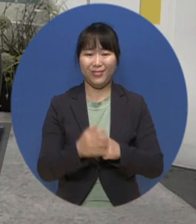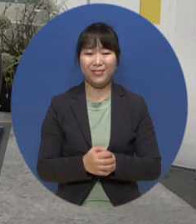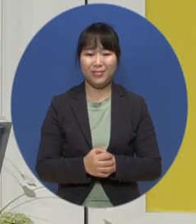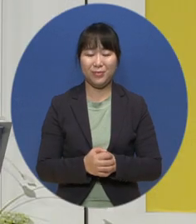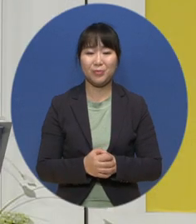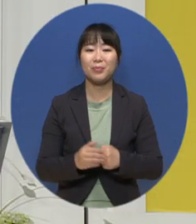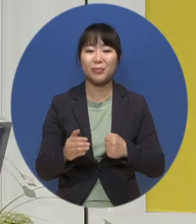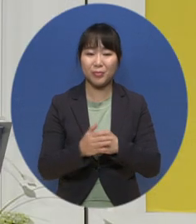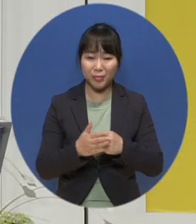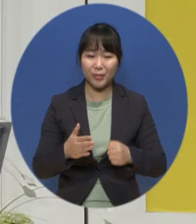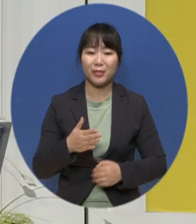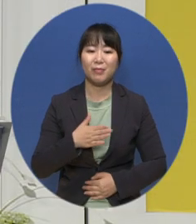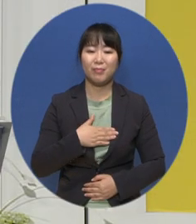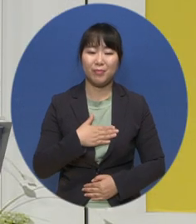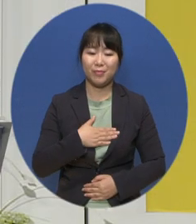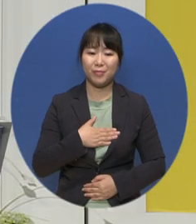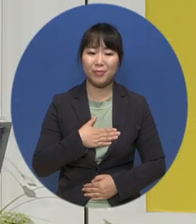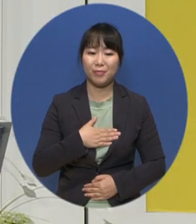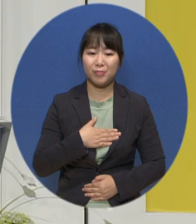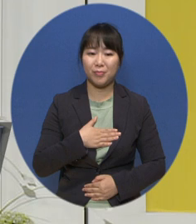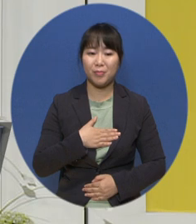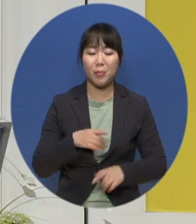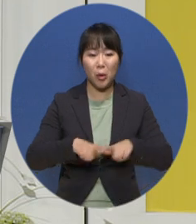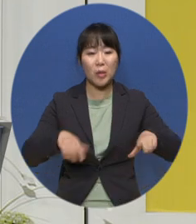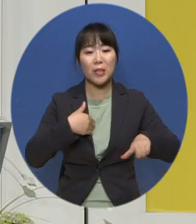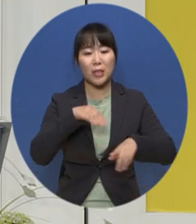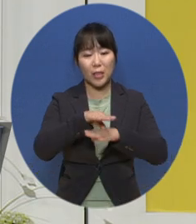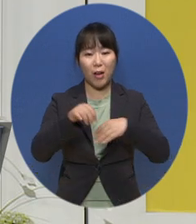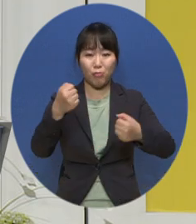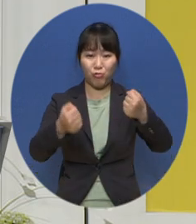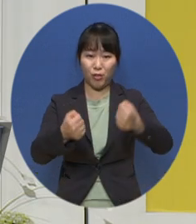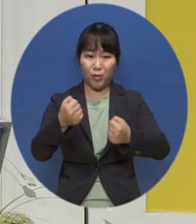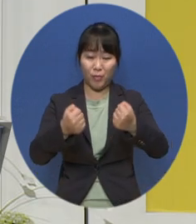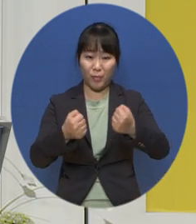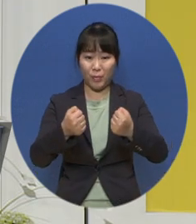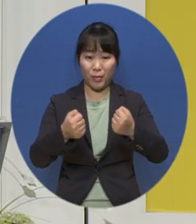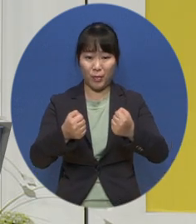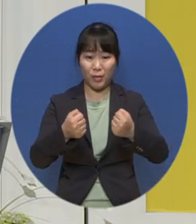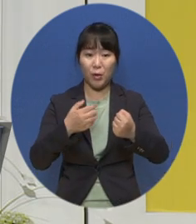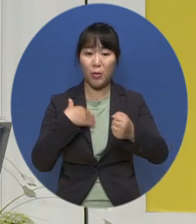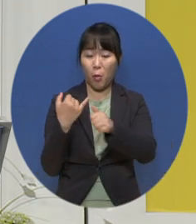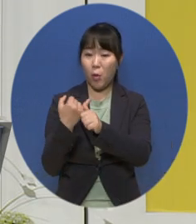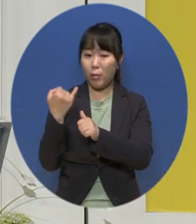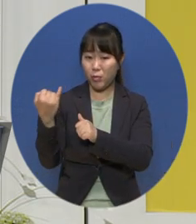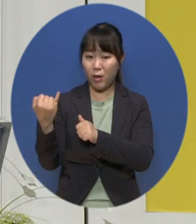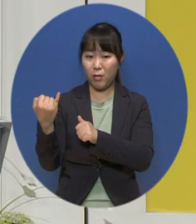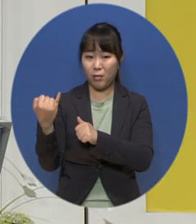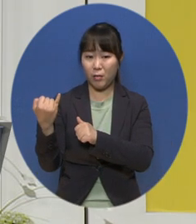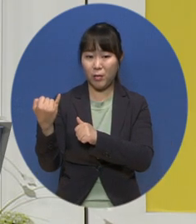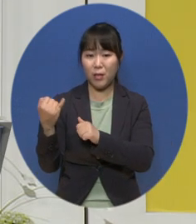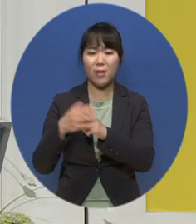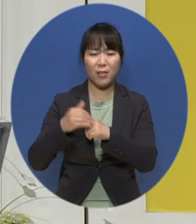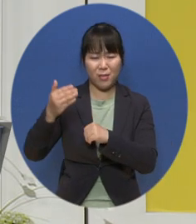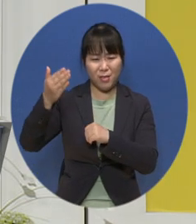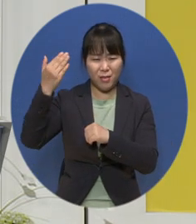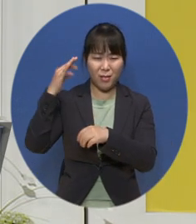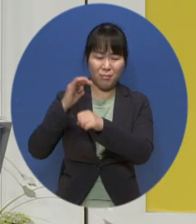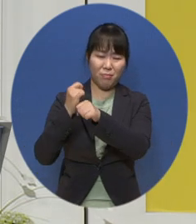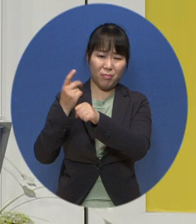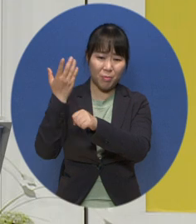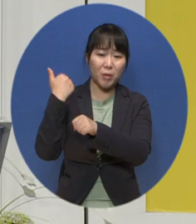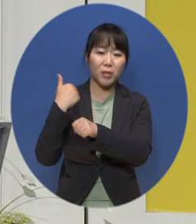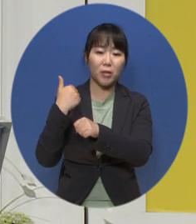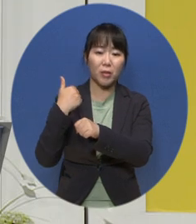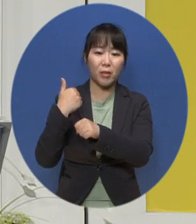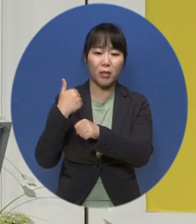없다 보니까 들어 이제 제가 이제 자 운전을 하는데 용 유입 사람이 그 옛날 십 몇 년 1에서 포천